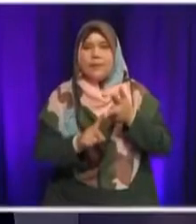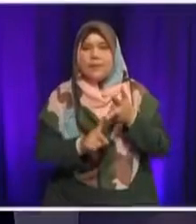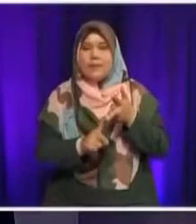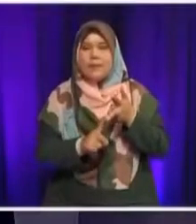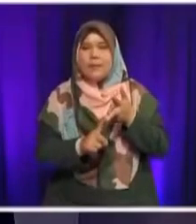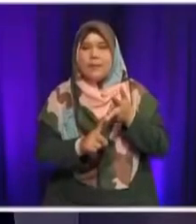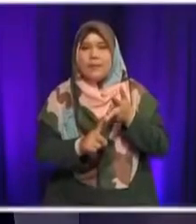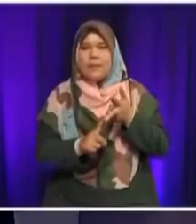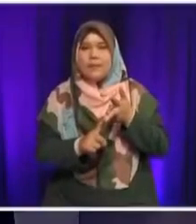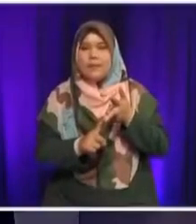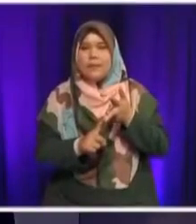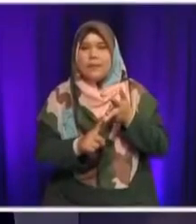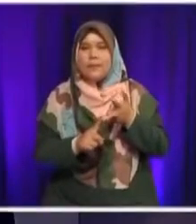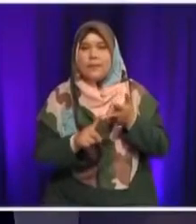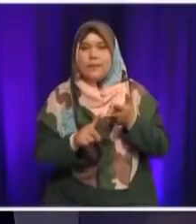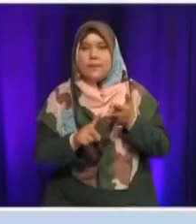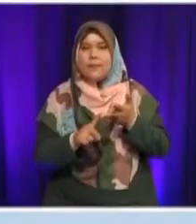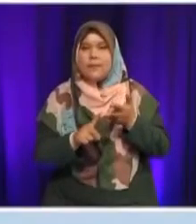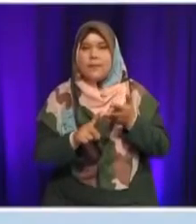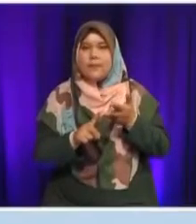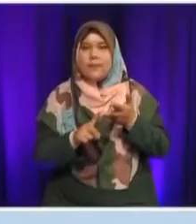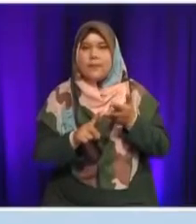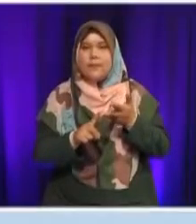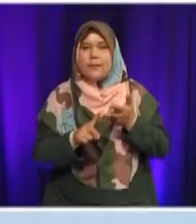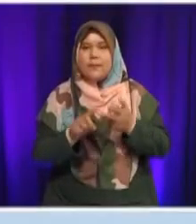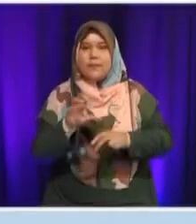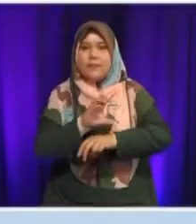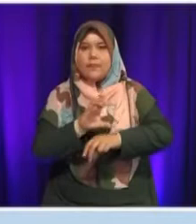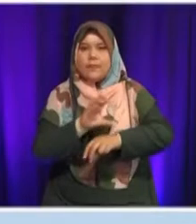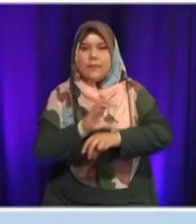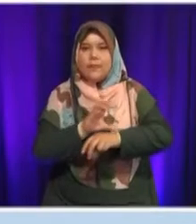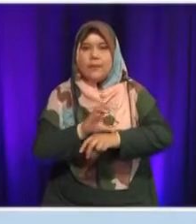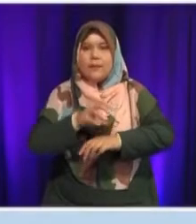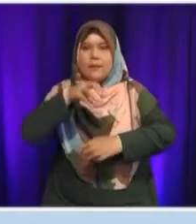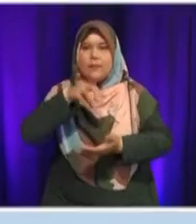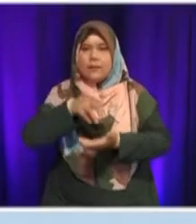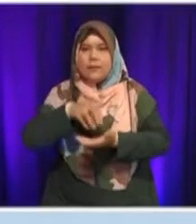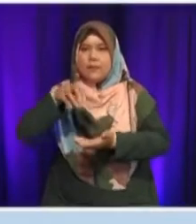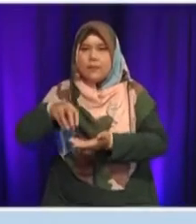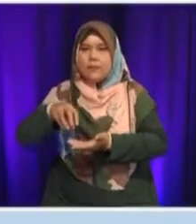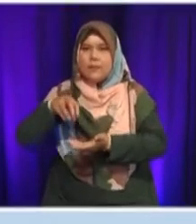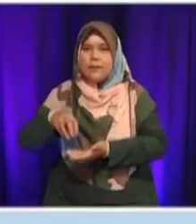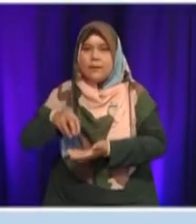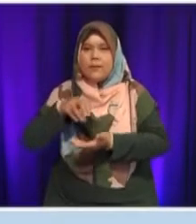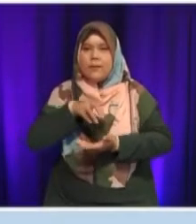seterusnya kita gunakan juga bahan pembungkusan ketiga ialah coklat cabe 3 coklat